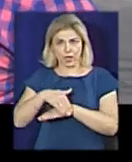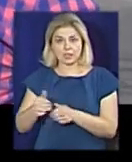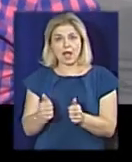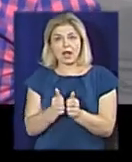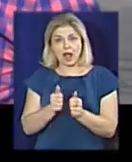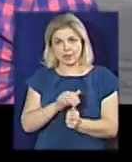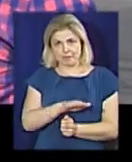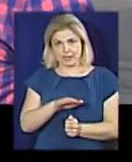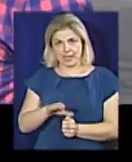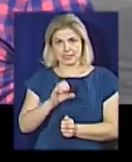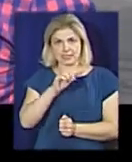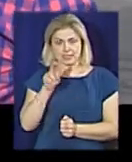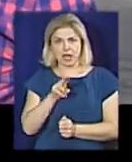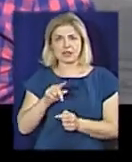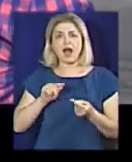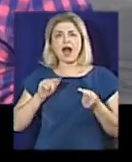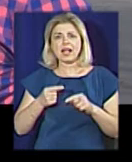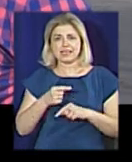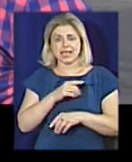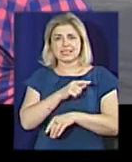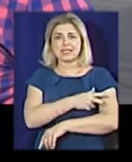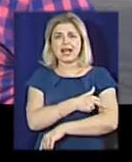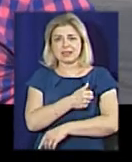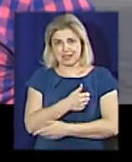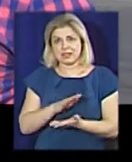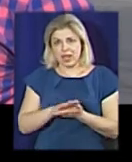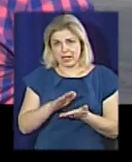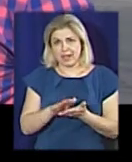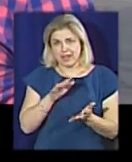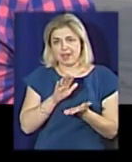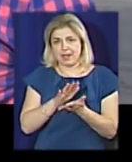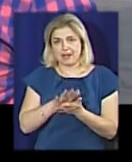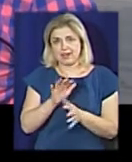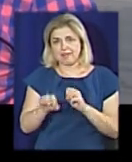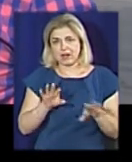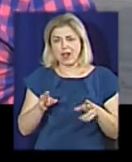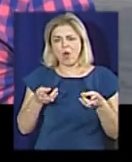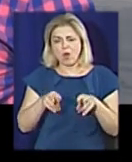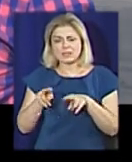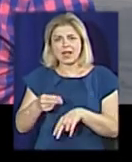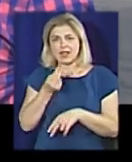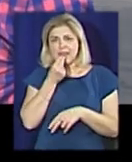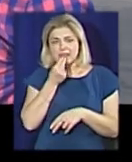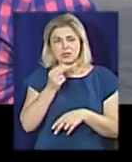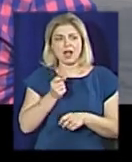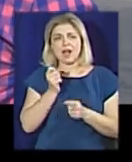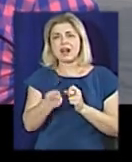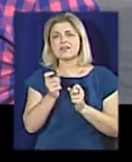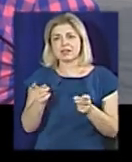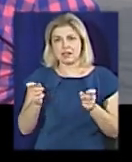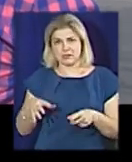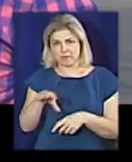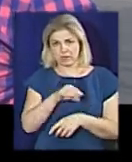дитсадком антисанітарія жирне. З залишками їжі, рознесено собаками,